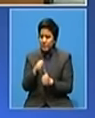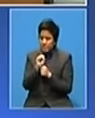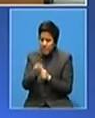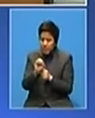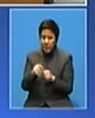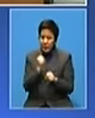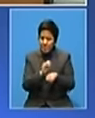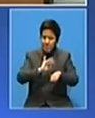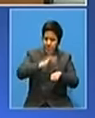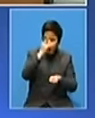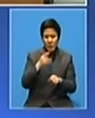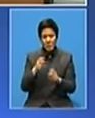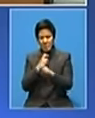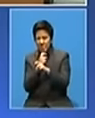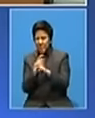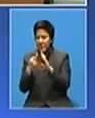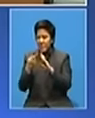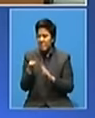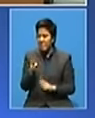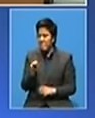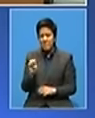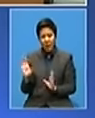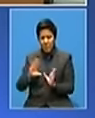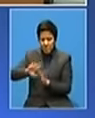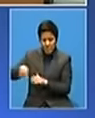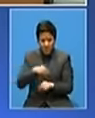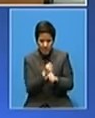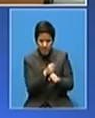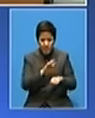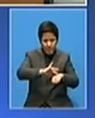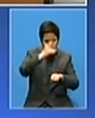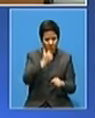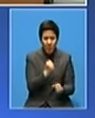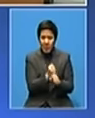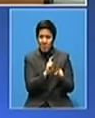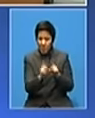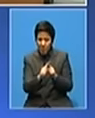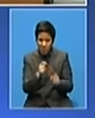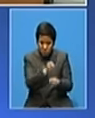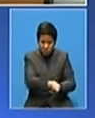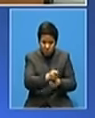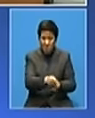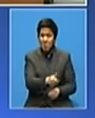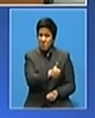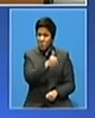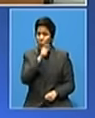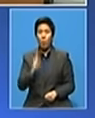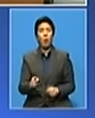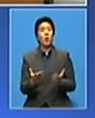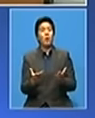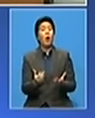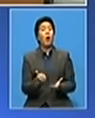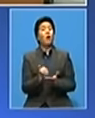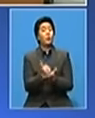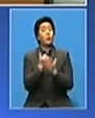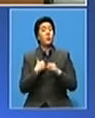จะหันมาทำเกษตรอินทรีย์แทนนะครับเพราะว่ามีรายได้สูงขึ้นนะมากกว่าการทำนาด้วยซ้ำไปนะครับทั้งหมดนี้จะทำให้รัฐ